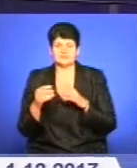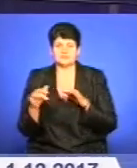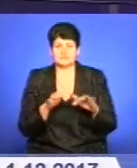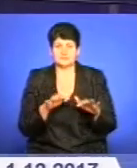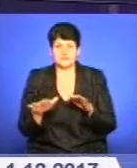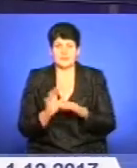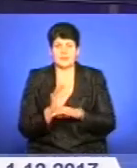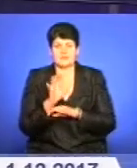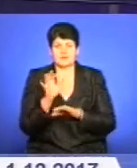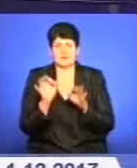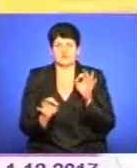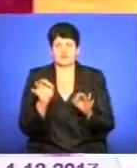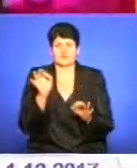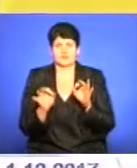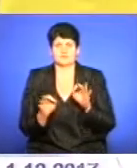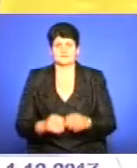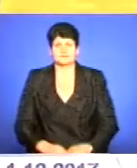прокуратура направила до суду.